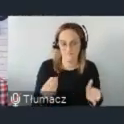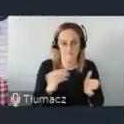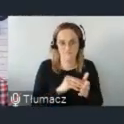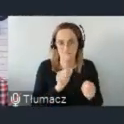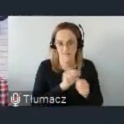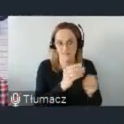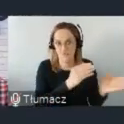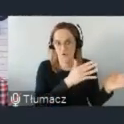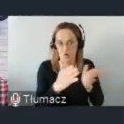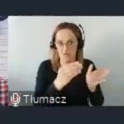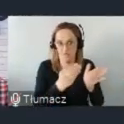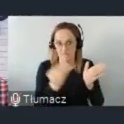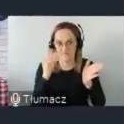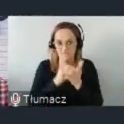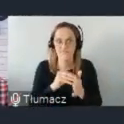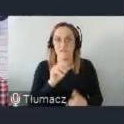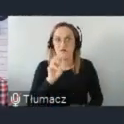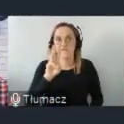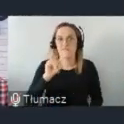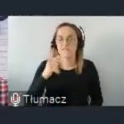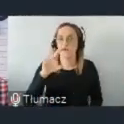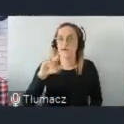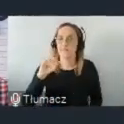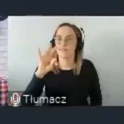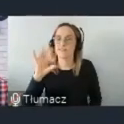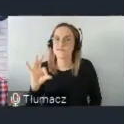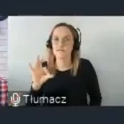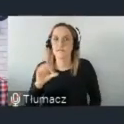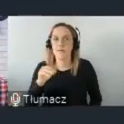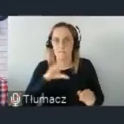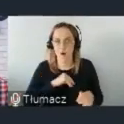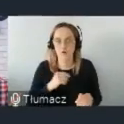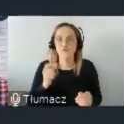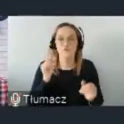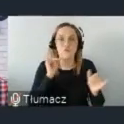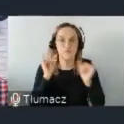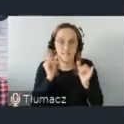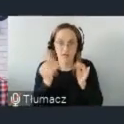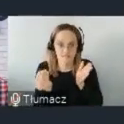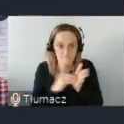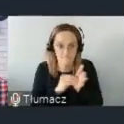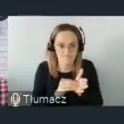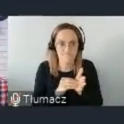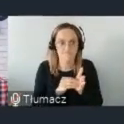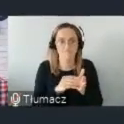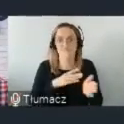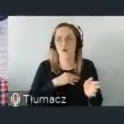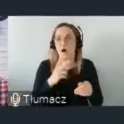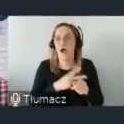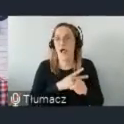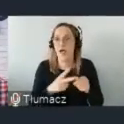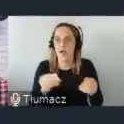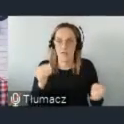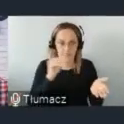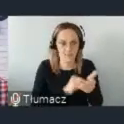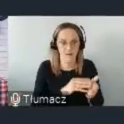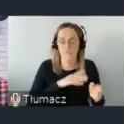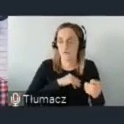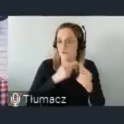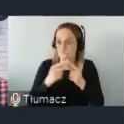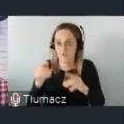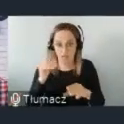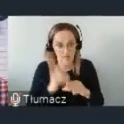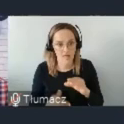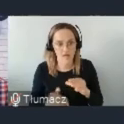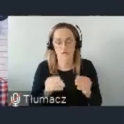wbudowane, ale tu jest szaleństwo. Może uruchomić dźwięk, przenieść do kalendarza, wysłać maila,